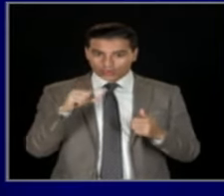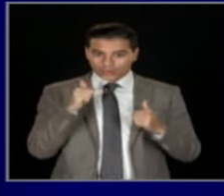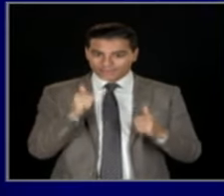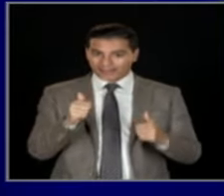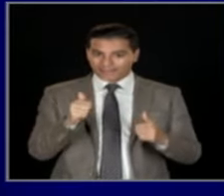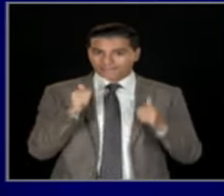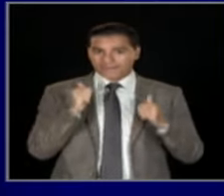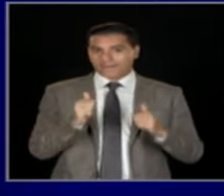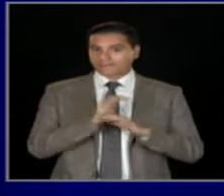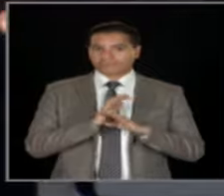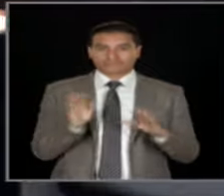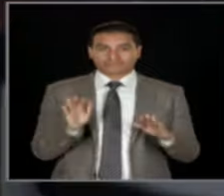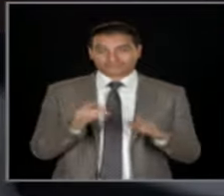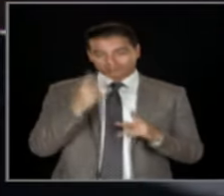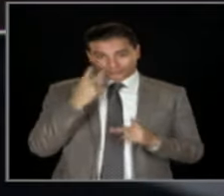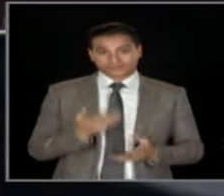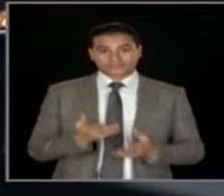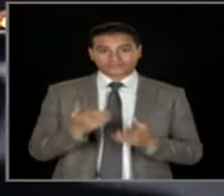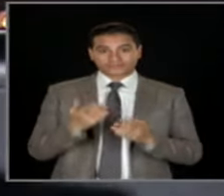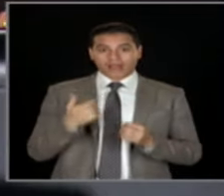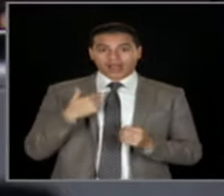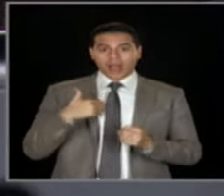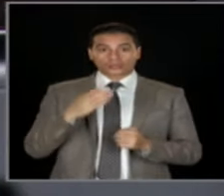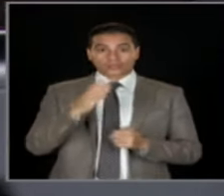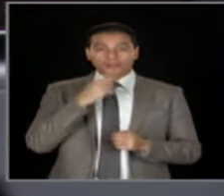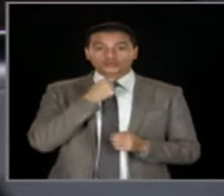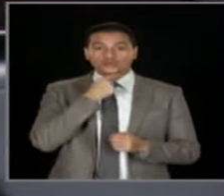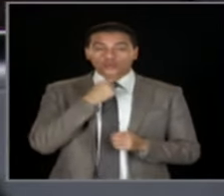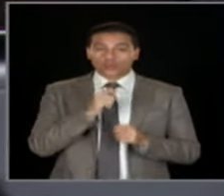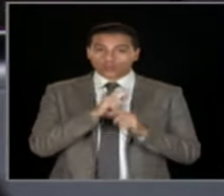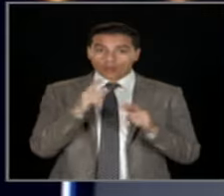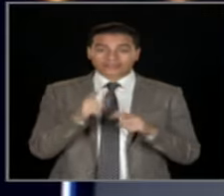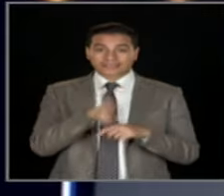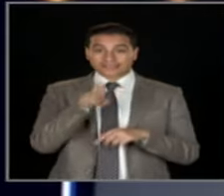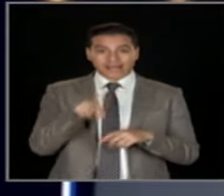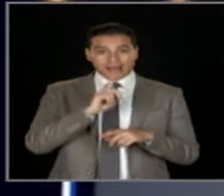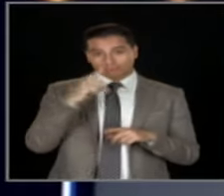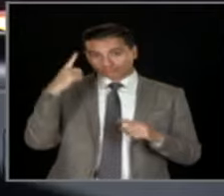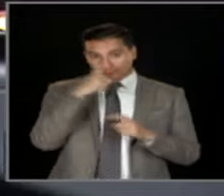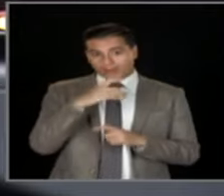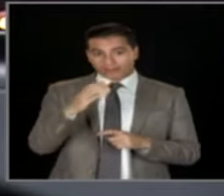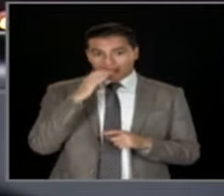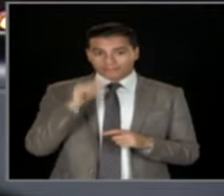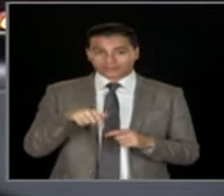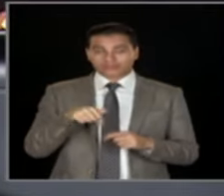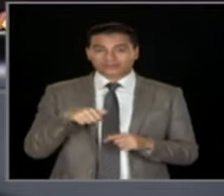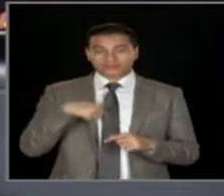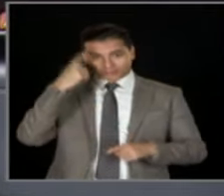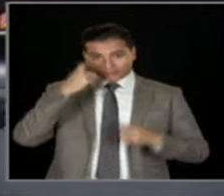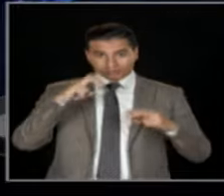تمام؟ تمام. عايز الاجابات بصوت واضح، الاسئله مش صعبه. تمام. تحت